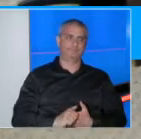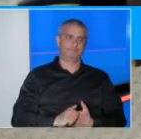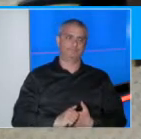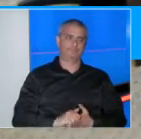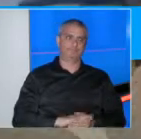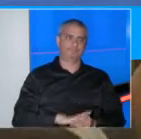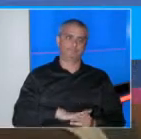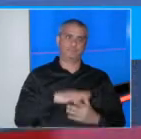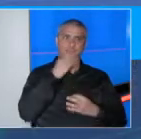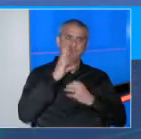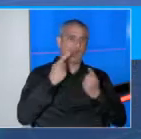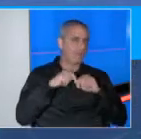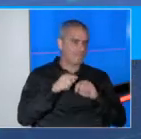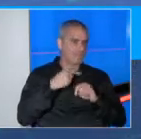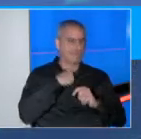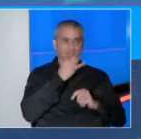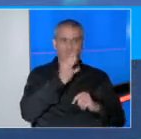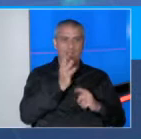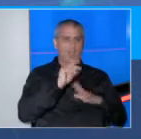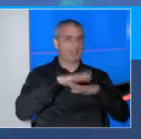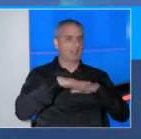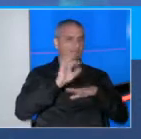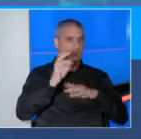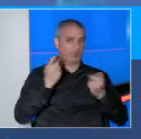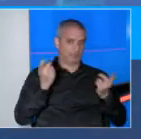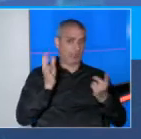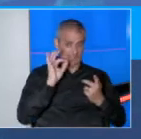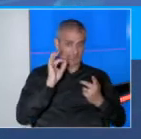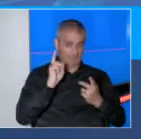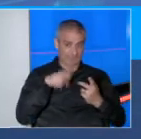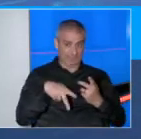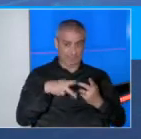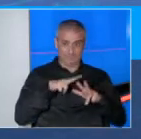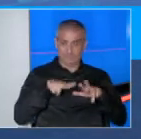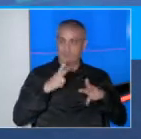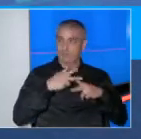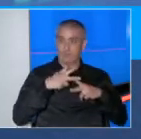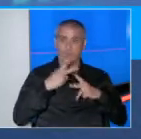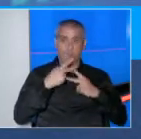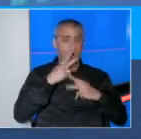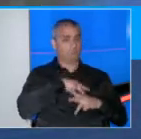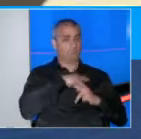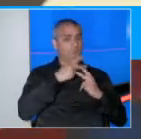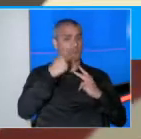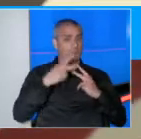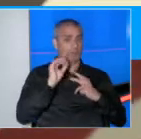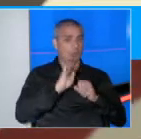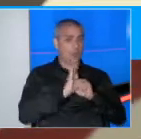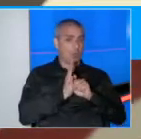כן, שאלתי על הוועדה, ואני אשאל על תפקידך, יש צורך במצב התחלואה בפרויקט הקורונה בתפקיד